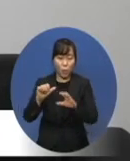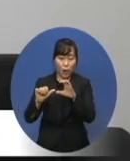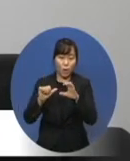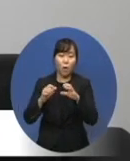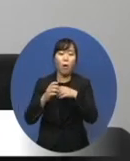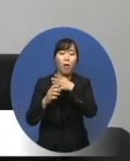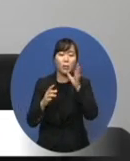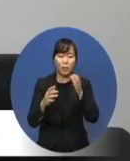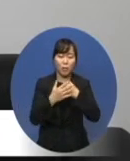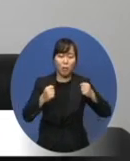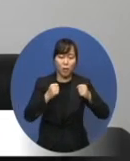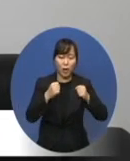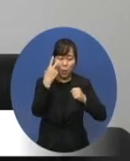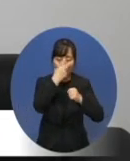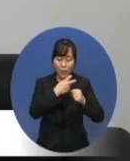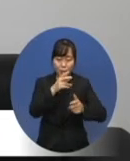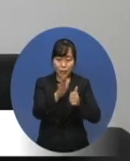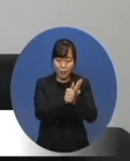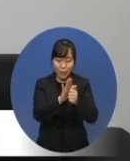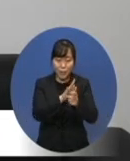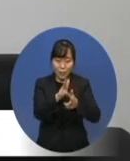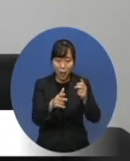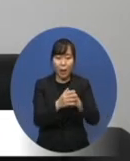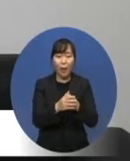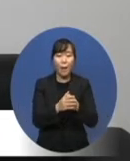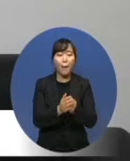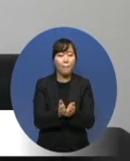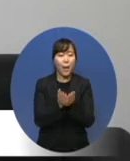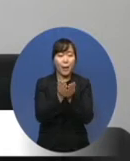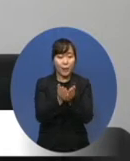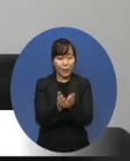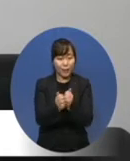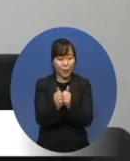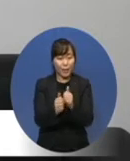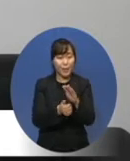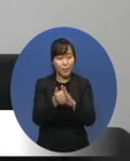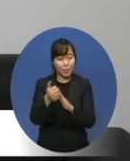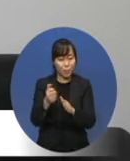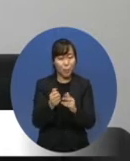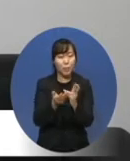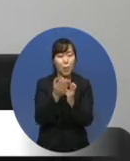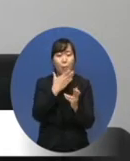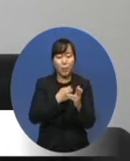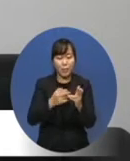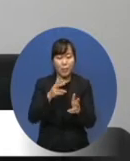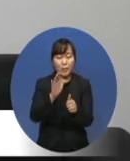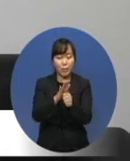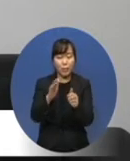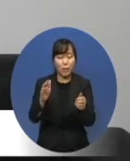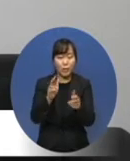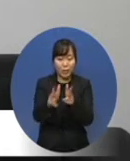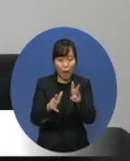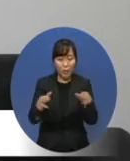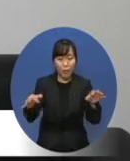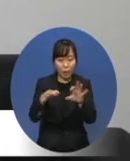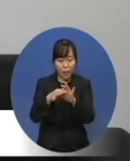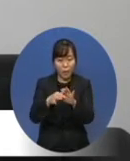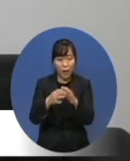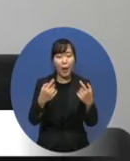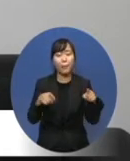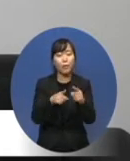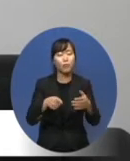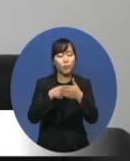서비스 사업과 100길 따라 희망식구 선복지 지원 사업을 연계하여 함께 추진하도록